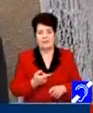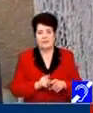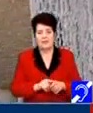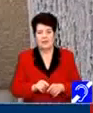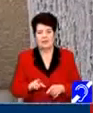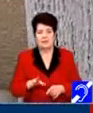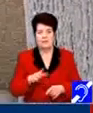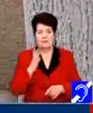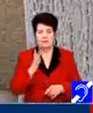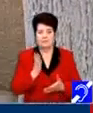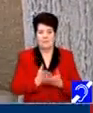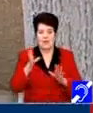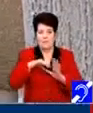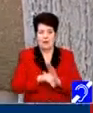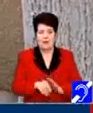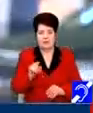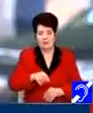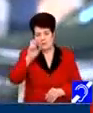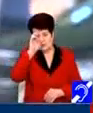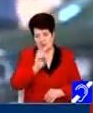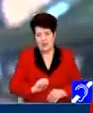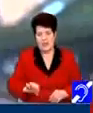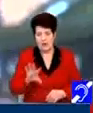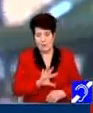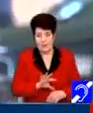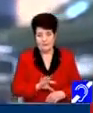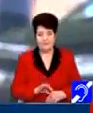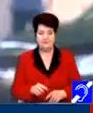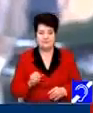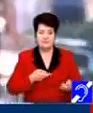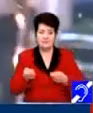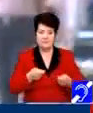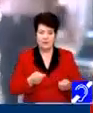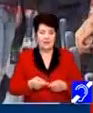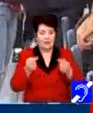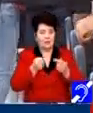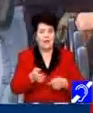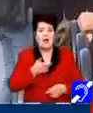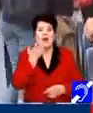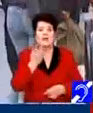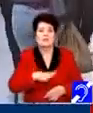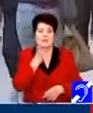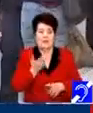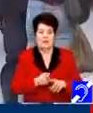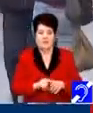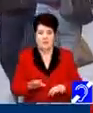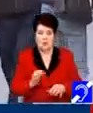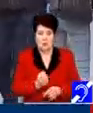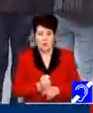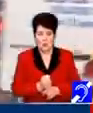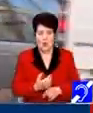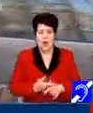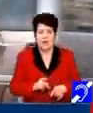tariful de roaming după practica aplicată pentru țările europene. Autoritățile nu au precizat când s-ar putea întâmpla acest lucru.